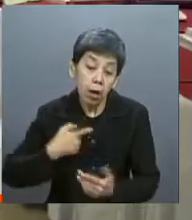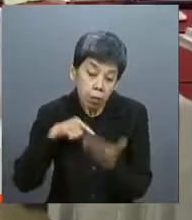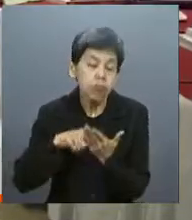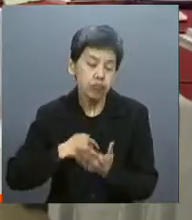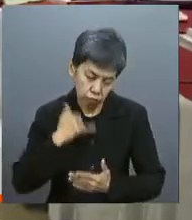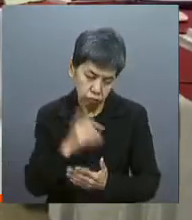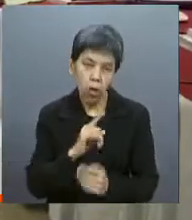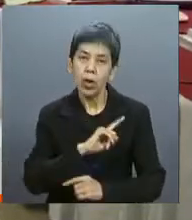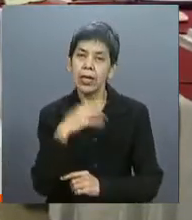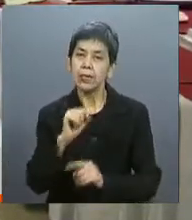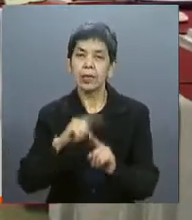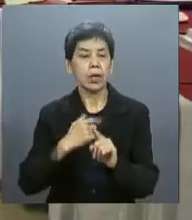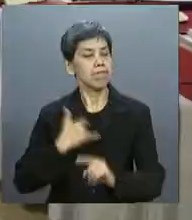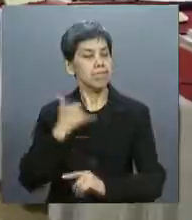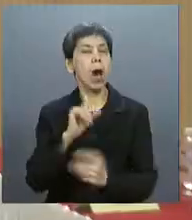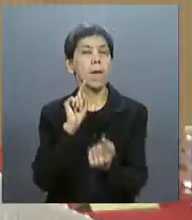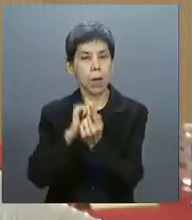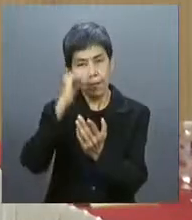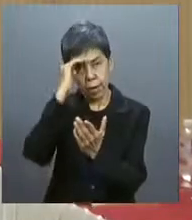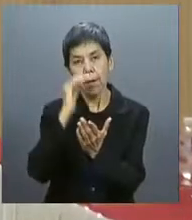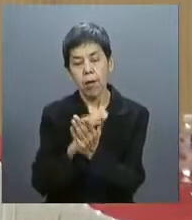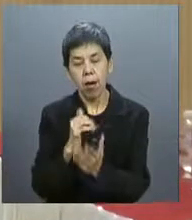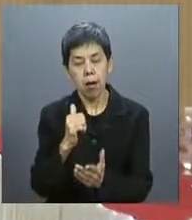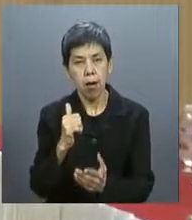เรียกวันที่10มีนาคมนี้ครับ